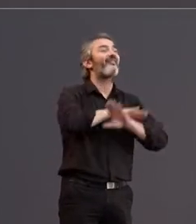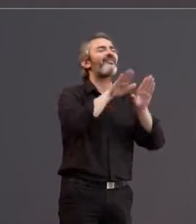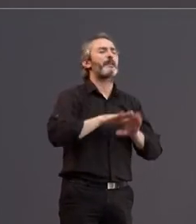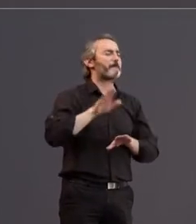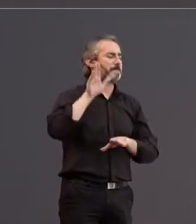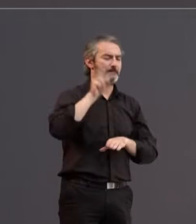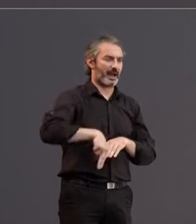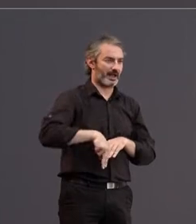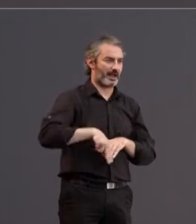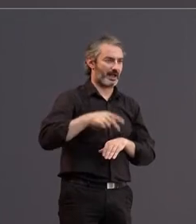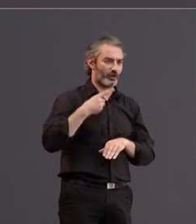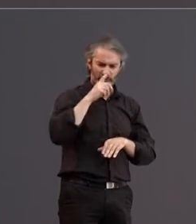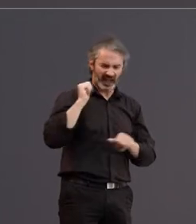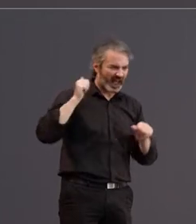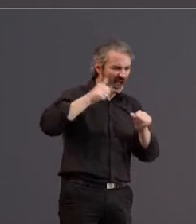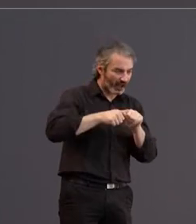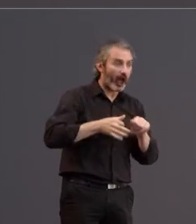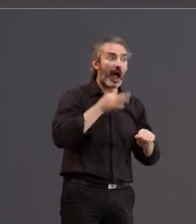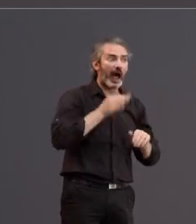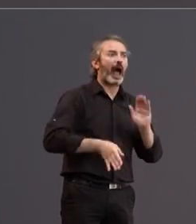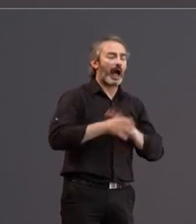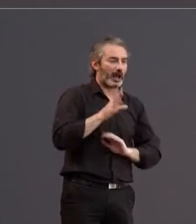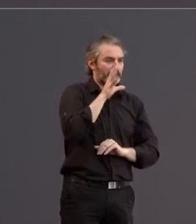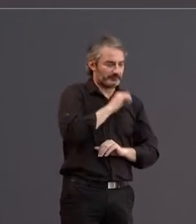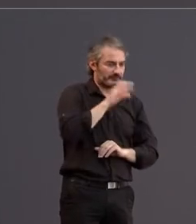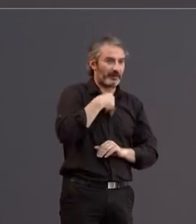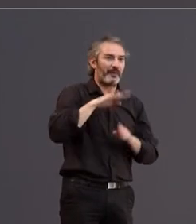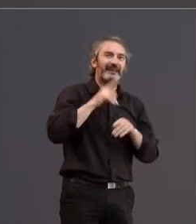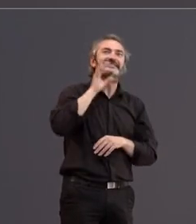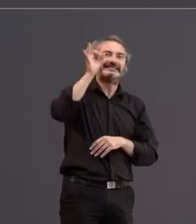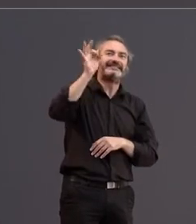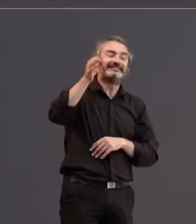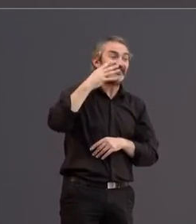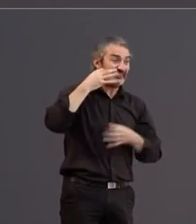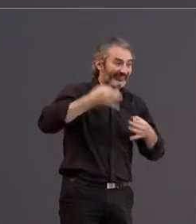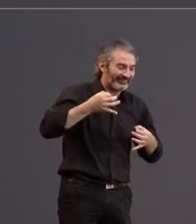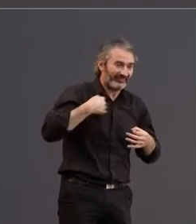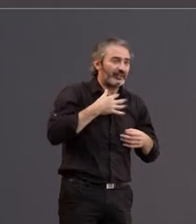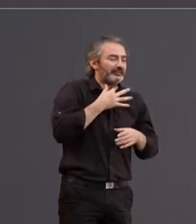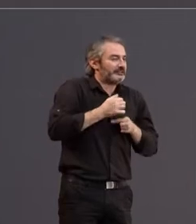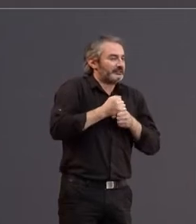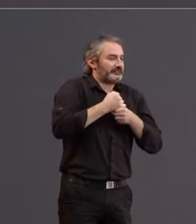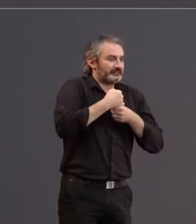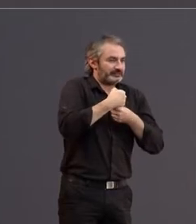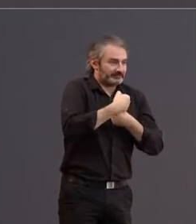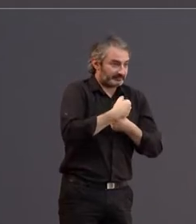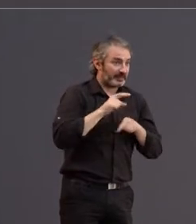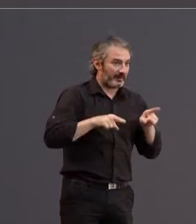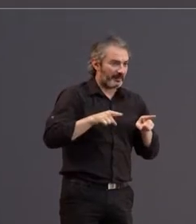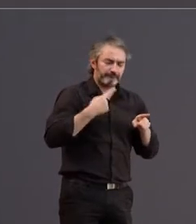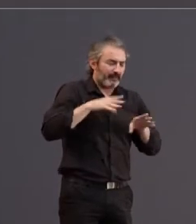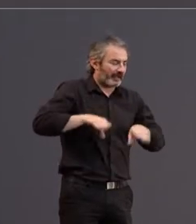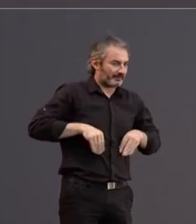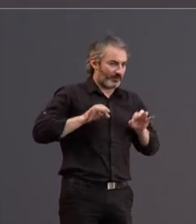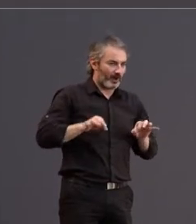Després de 12 anys, jo encara m'enganxo els dits amb algun projecte. No? Dic que sí, quan vaig a tope i tot i així, no? Ho accepto.